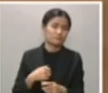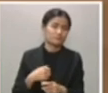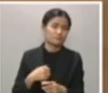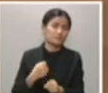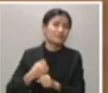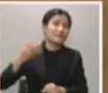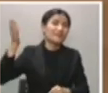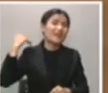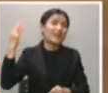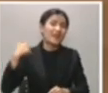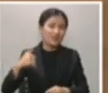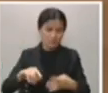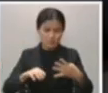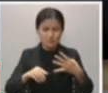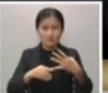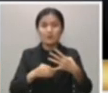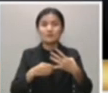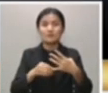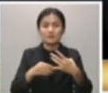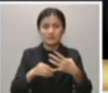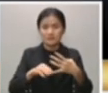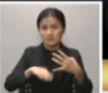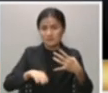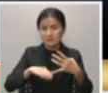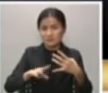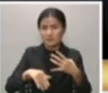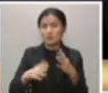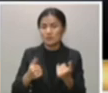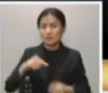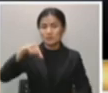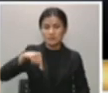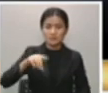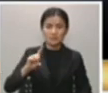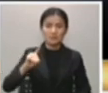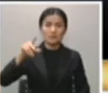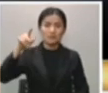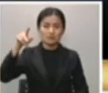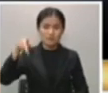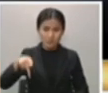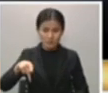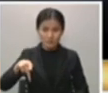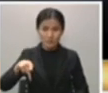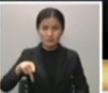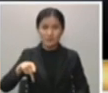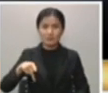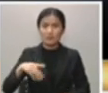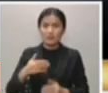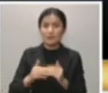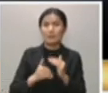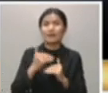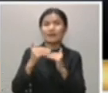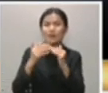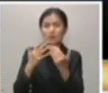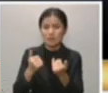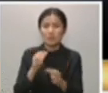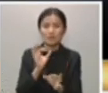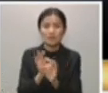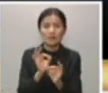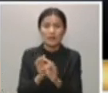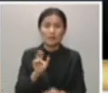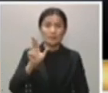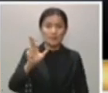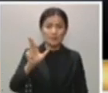การเจริญเติบโตต่ำที่สุดในรอบ5ปี GDP โดยเฉพาะอย่างยิ่งธนาคารกสิกรไทย